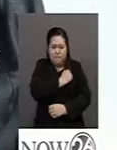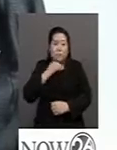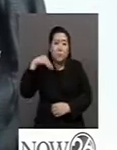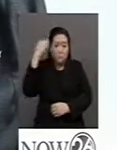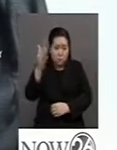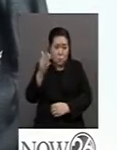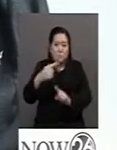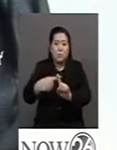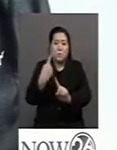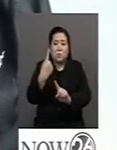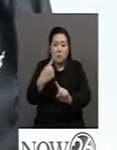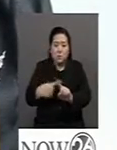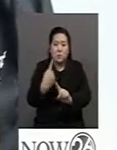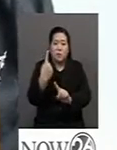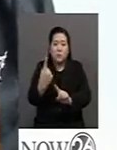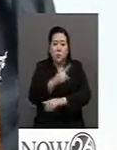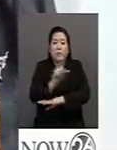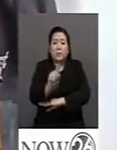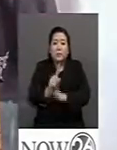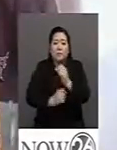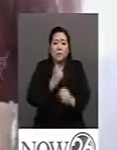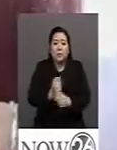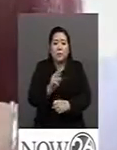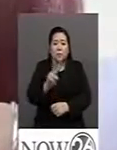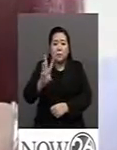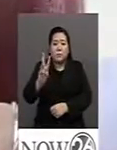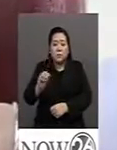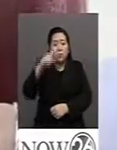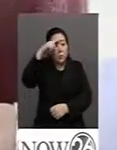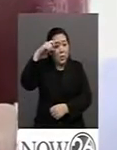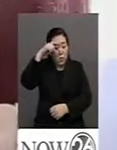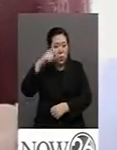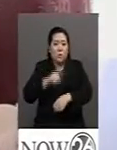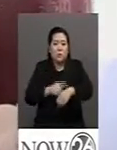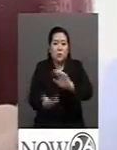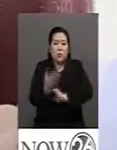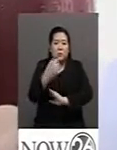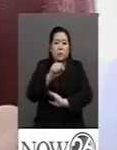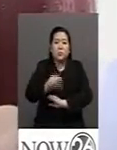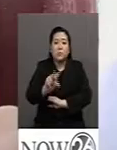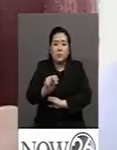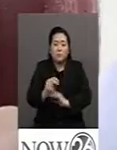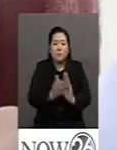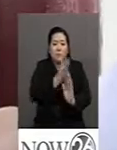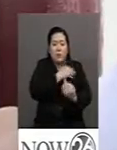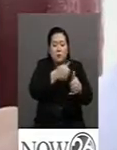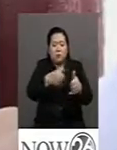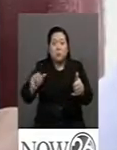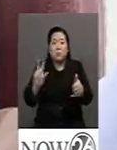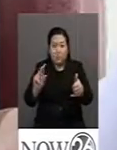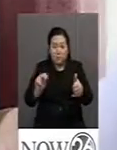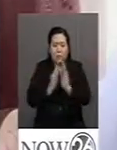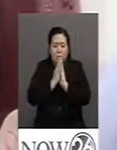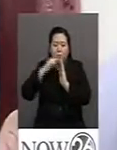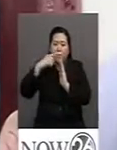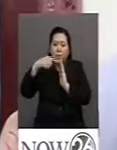าร์ที่11มกราคม2560เวลา 10:30 นพระสงฆ์30รูปสวดถวายพระพ